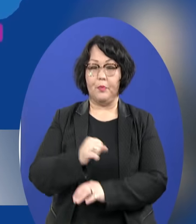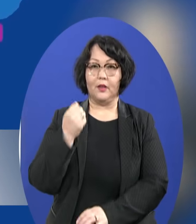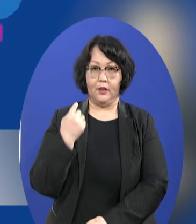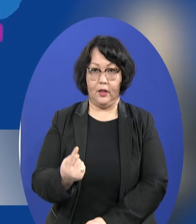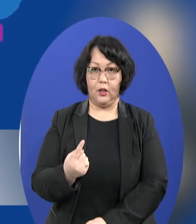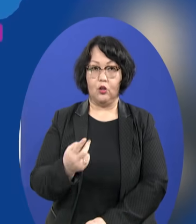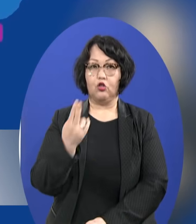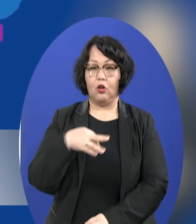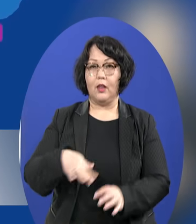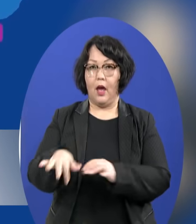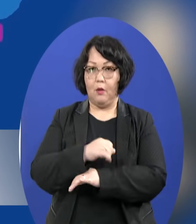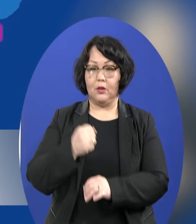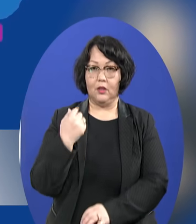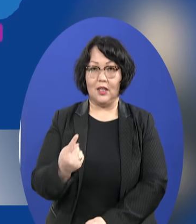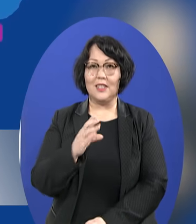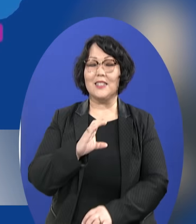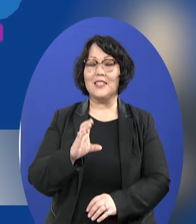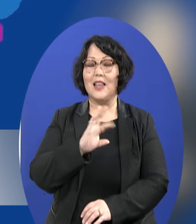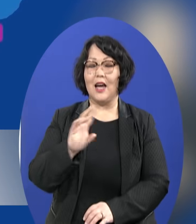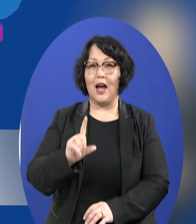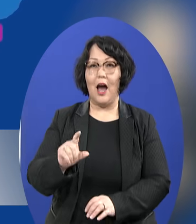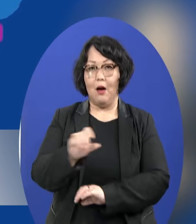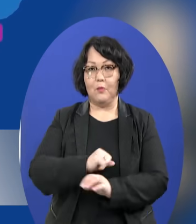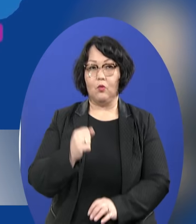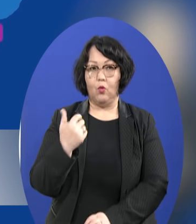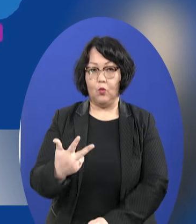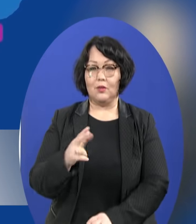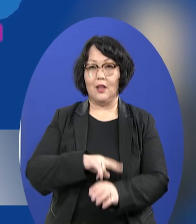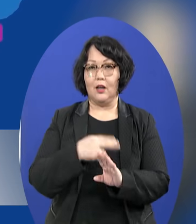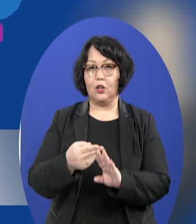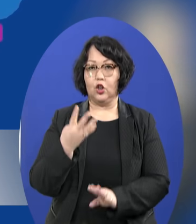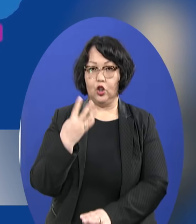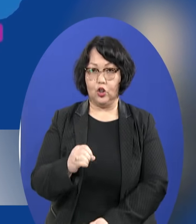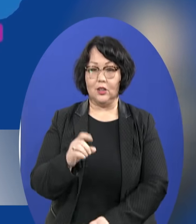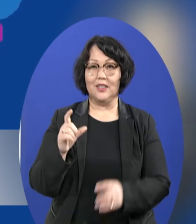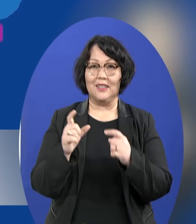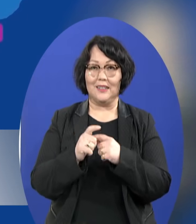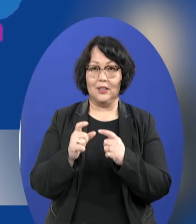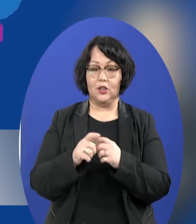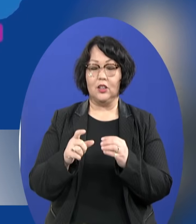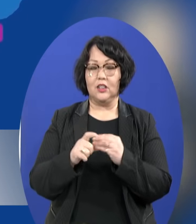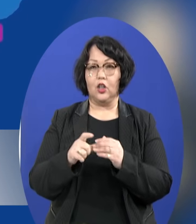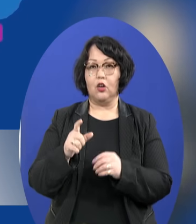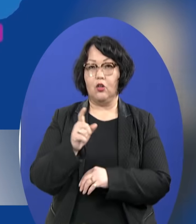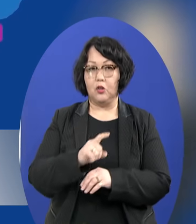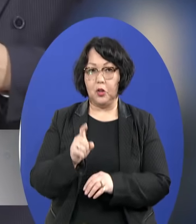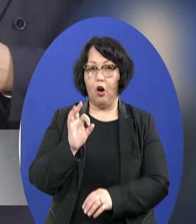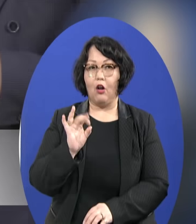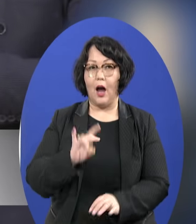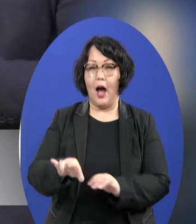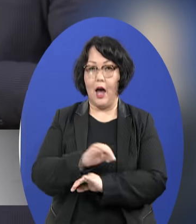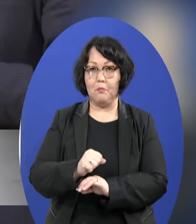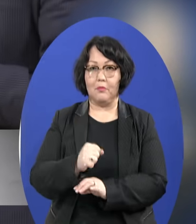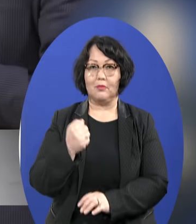тохиолдол, Дорнот аймагт 1 тохиолдол, Сэлэнгэ аймагт 3 тохиолдол, Дархуул аймагт 40 тохиолдол, Эрдэнэ буюу Орхон аймагт 5